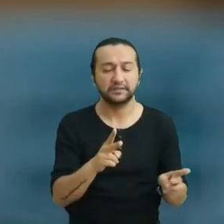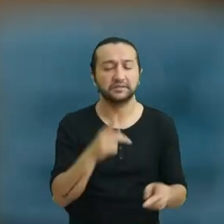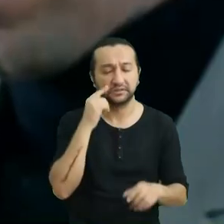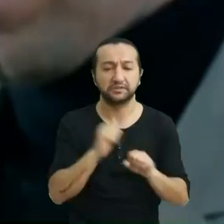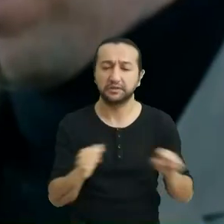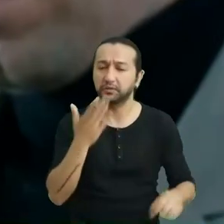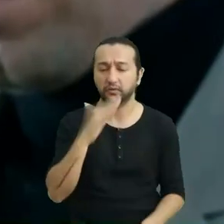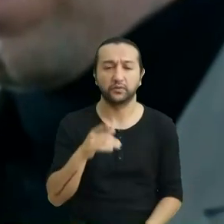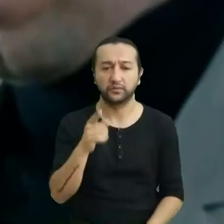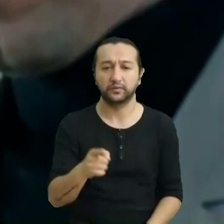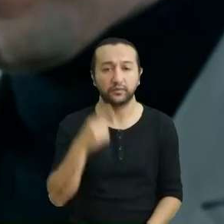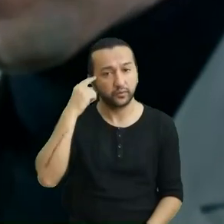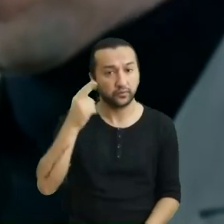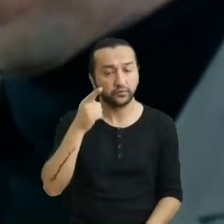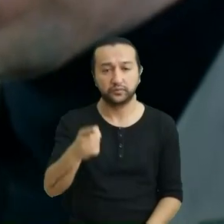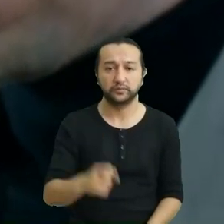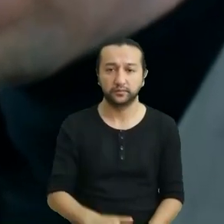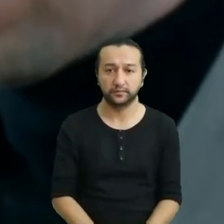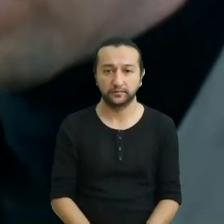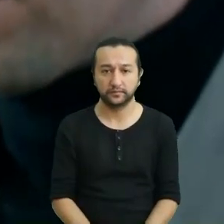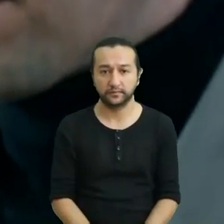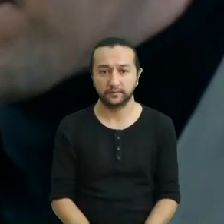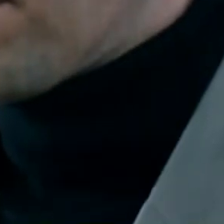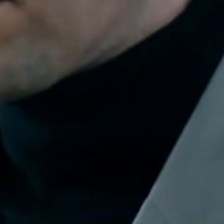olmaz. Düşünün bunu.